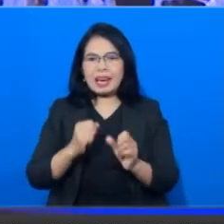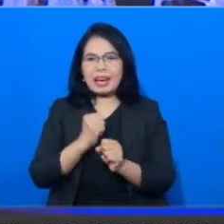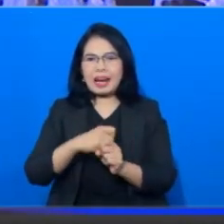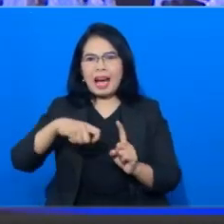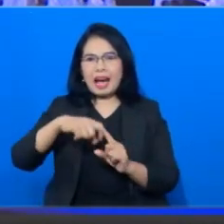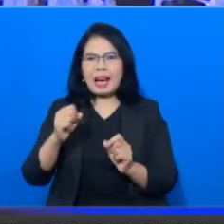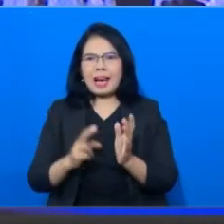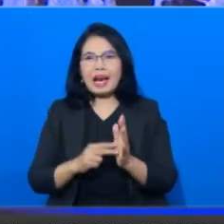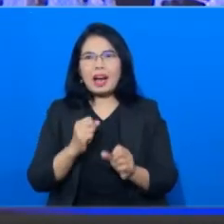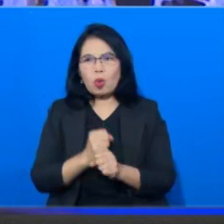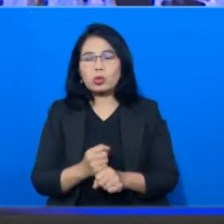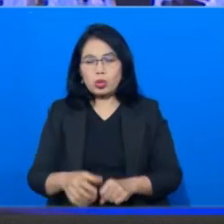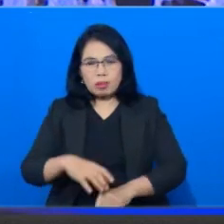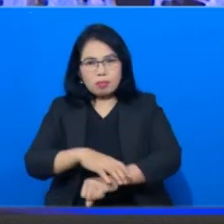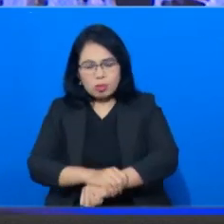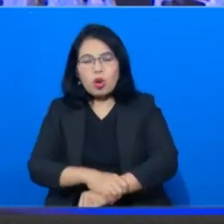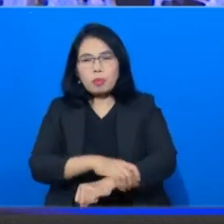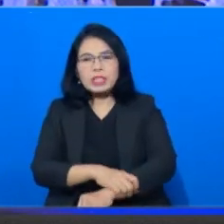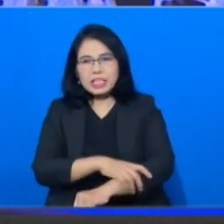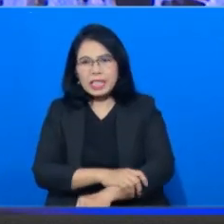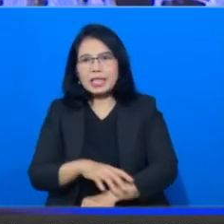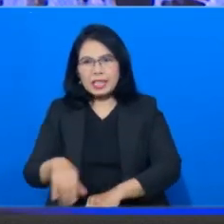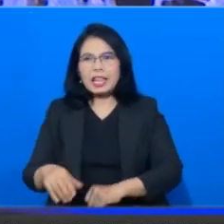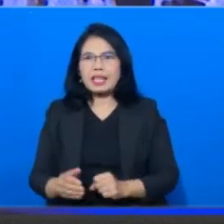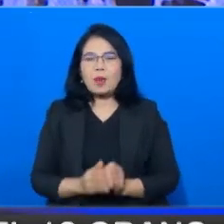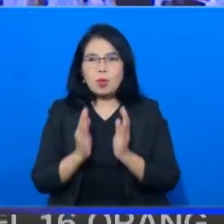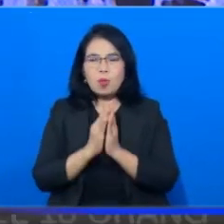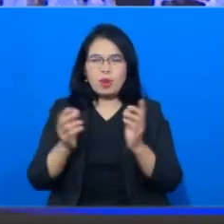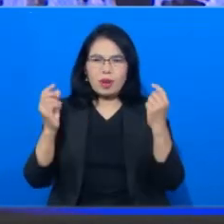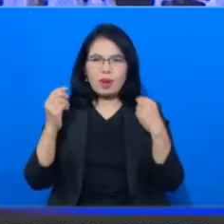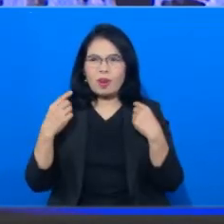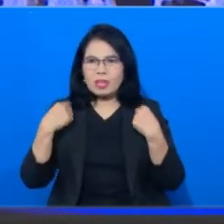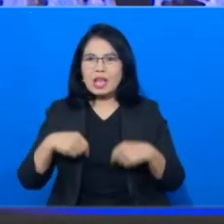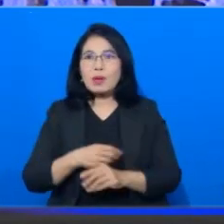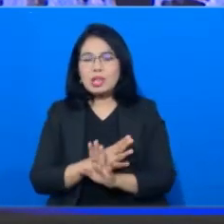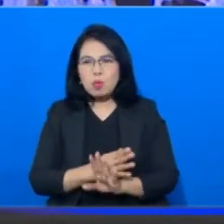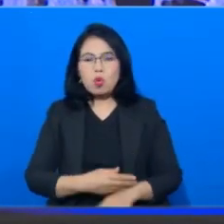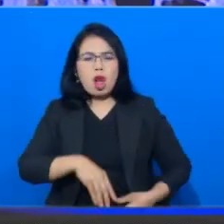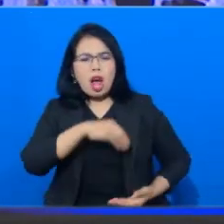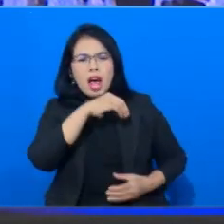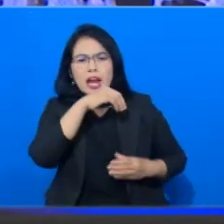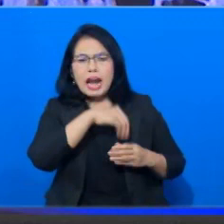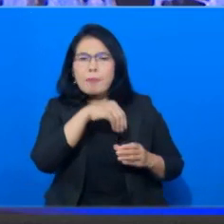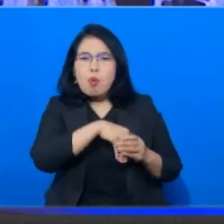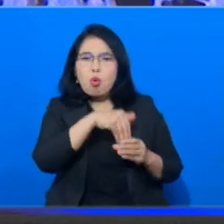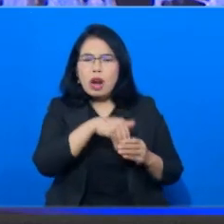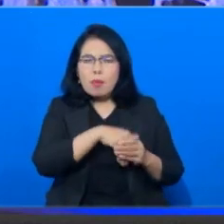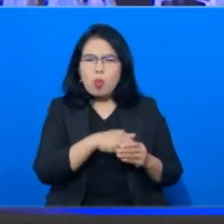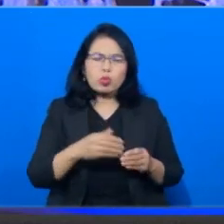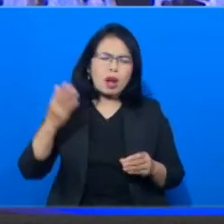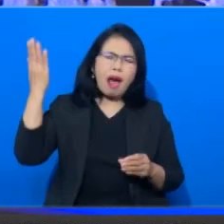tahun dari Kabupaten Probolinggo, Jawa Timur. Berkat kesabaran menabung selama puluhan tahun, keduanya bisa berangkat haji tahun